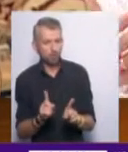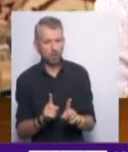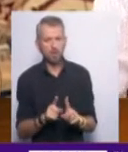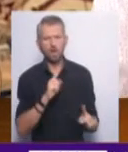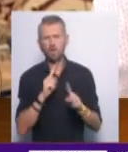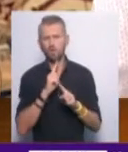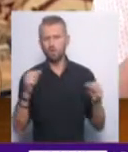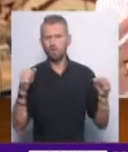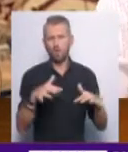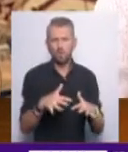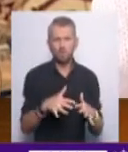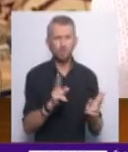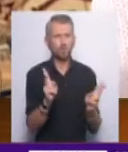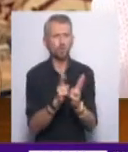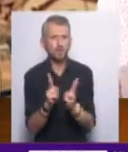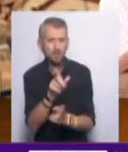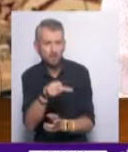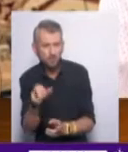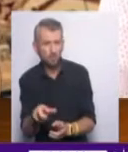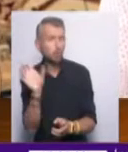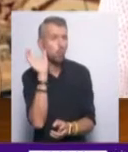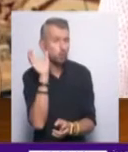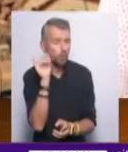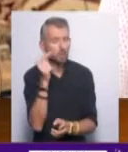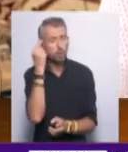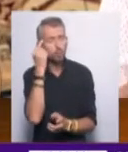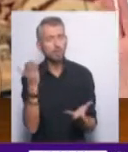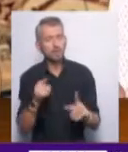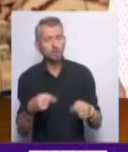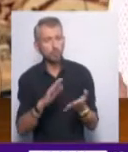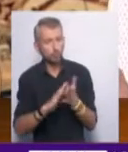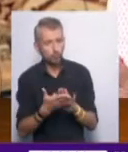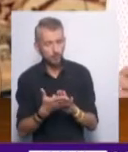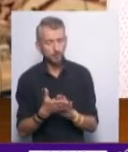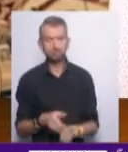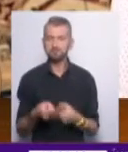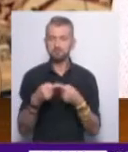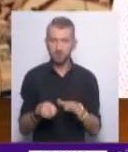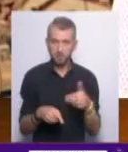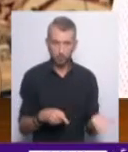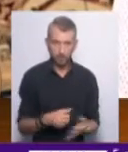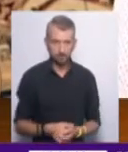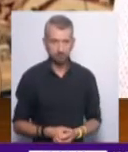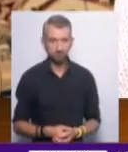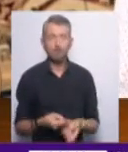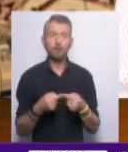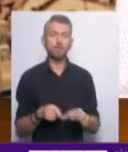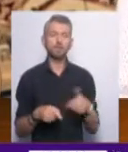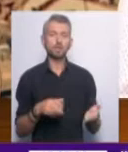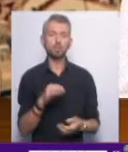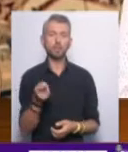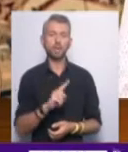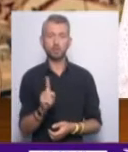ви зустрінетесь з людьми, послухайте і думайте, які створити умови. Друга сторона, так? А друга сторона про те,